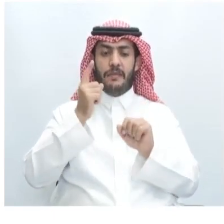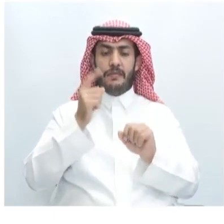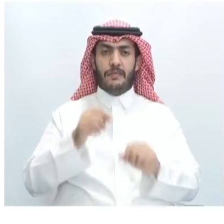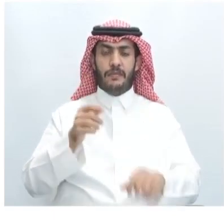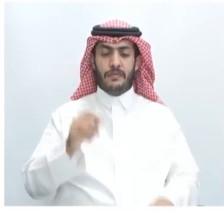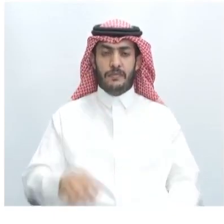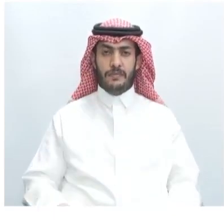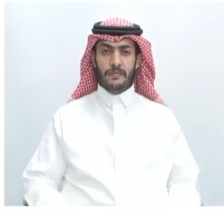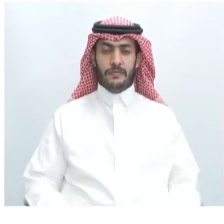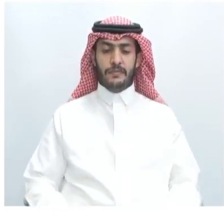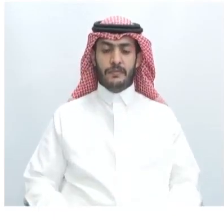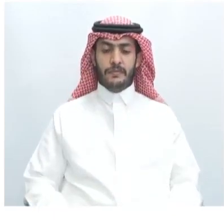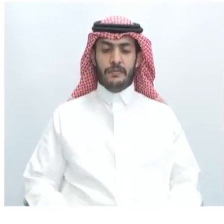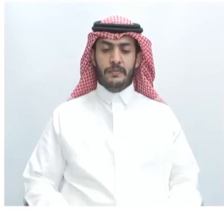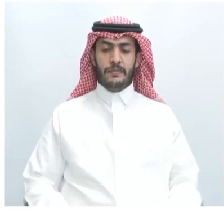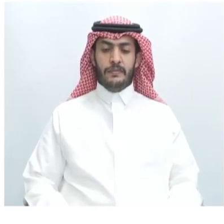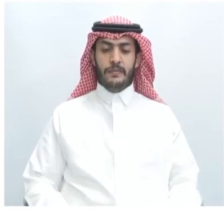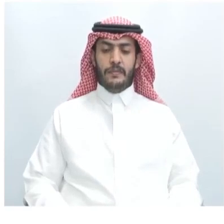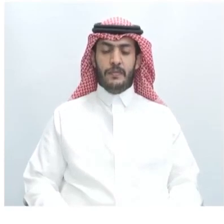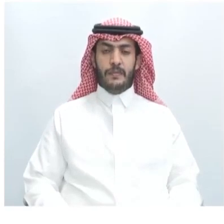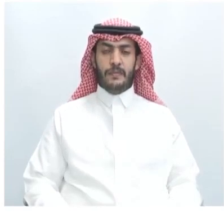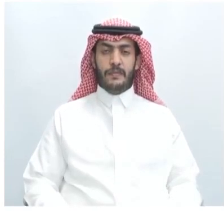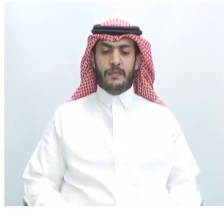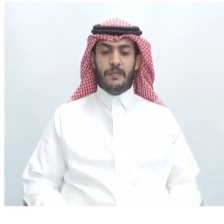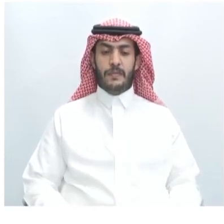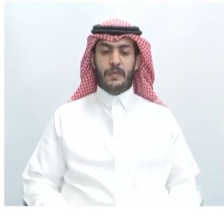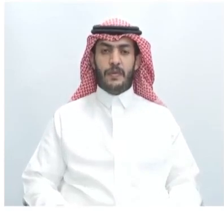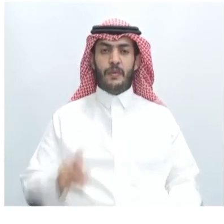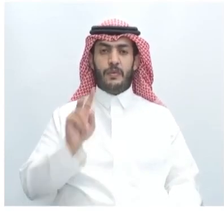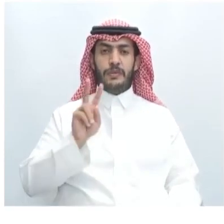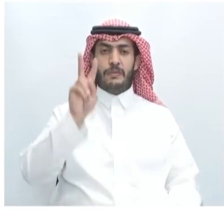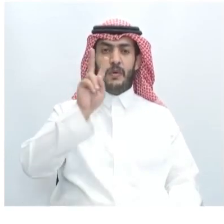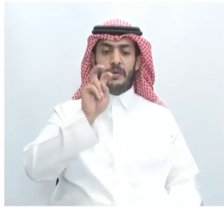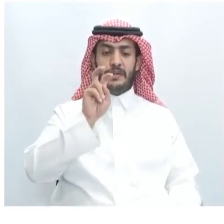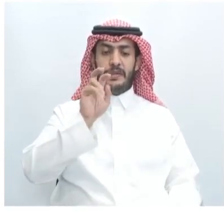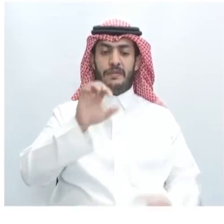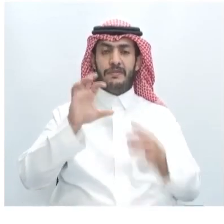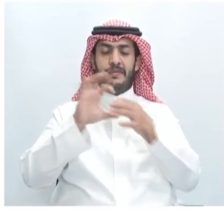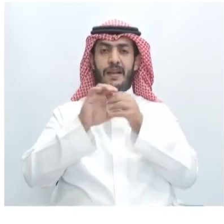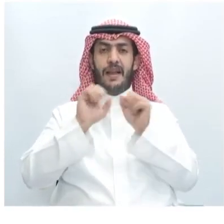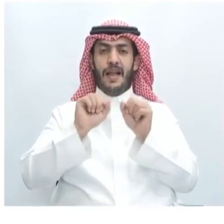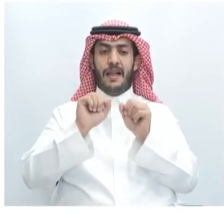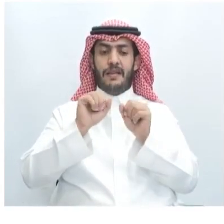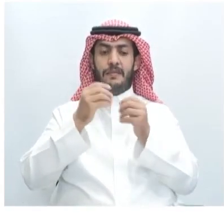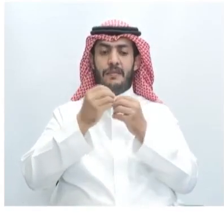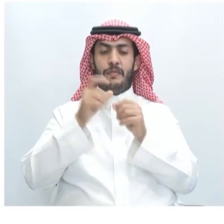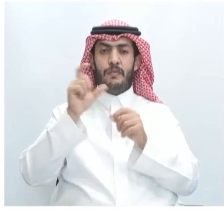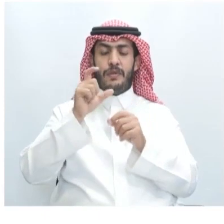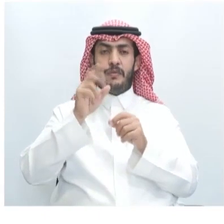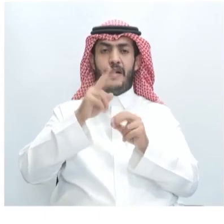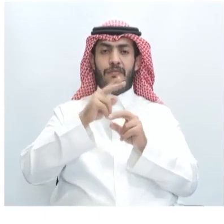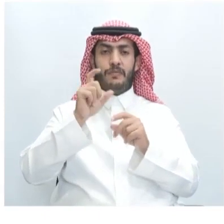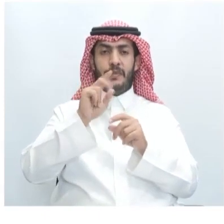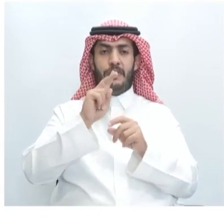25 منها خاصه المسلمين عامه وسبع وعشرون مرتبطه بالعلاقه بين المسلمين